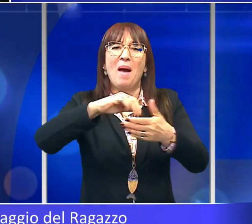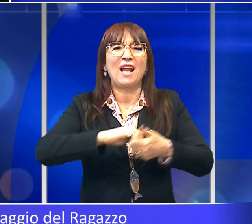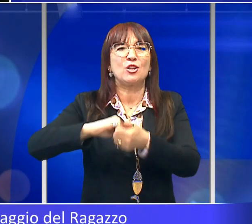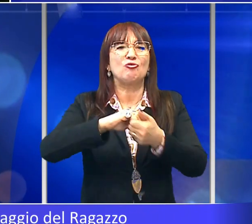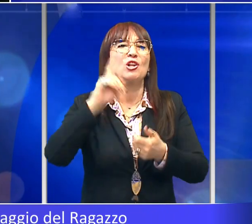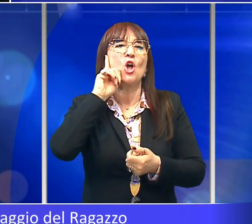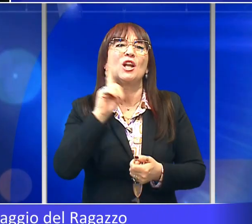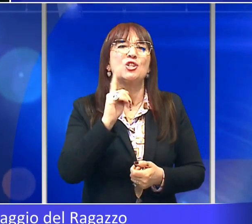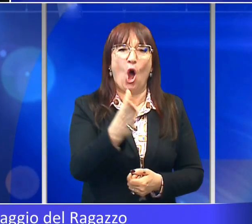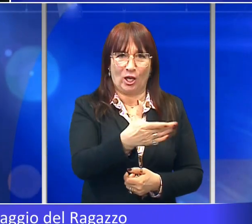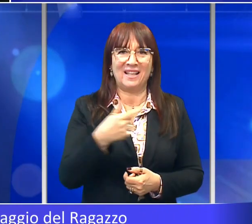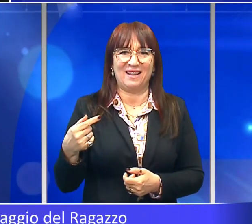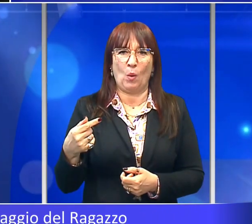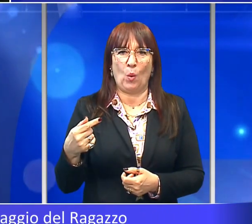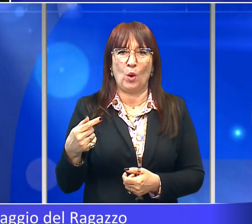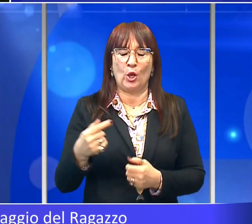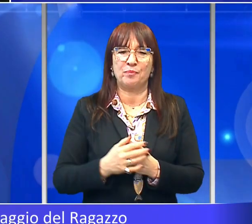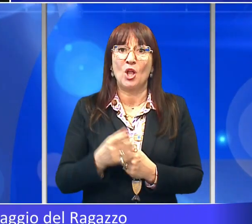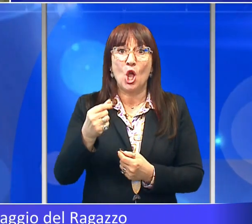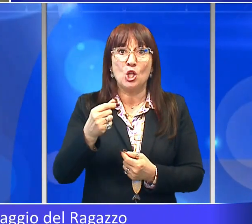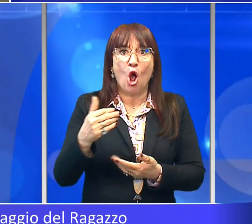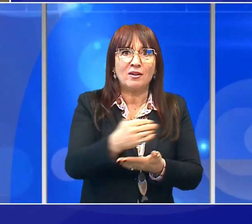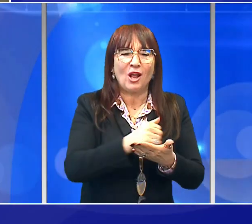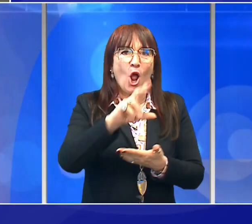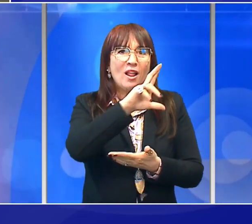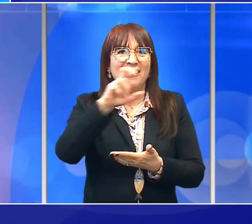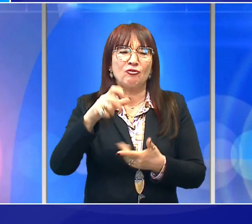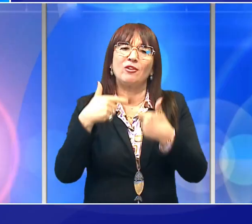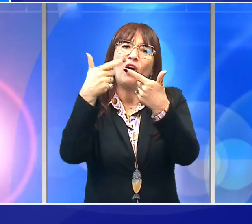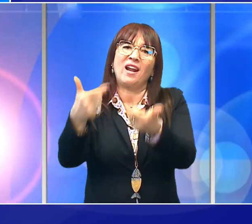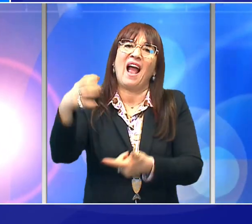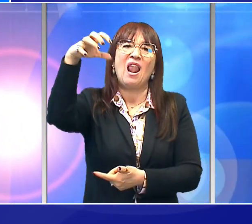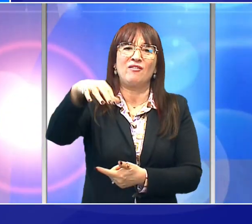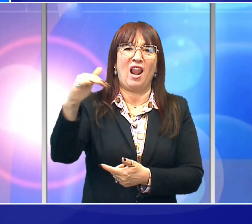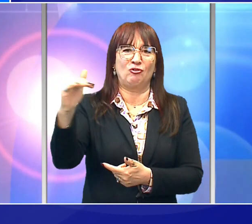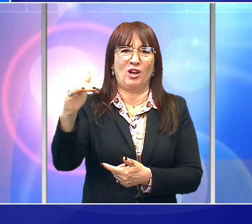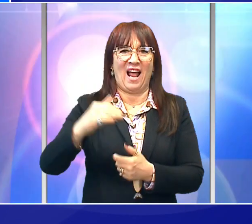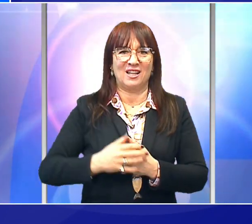Tiguglio. Sono stati devoluti 300 euro al villaggio.